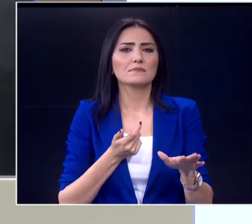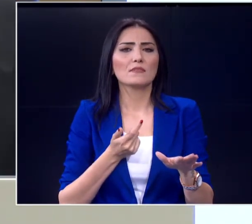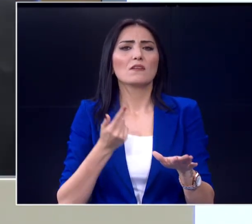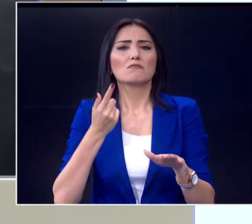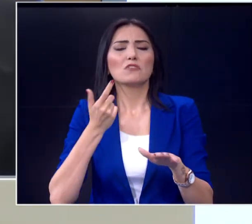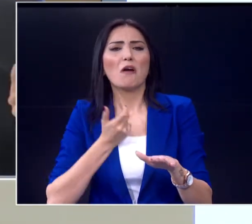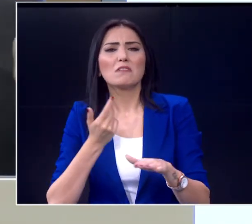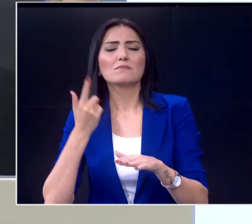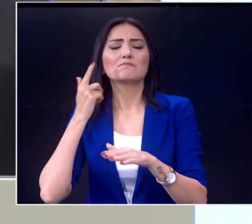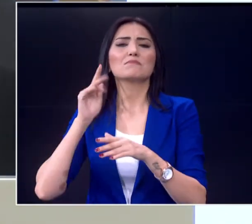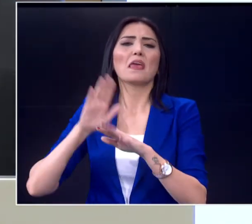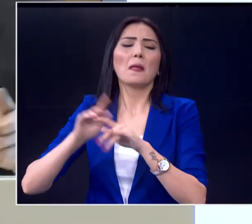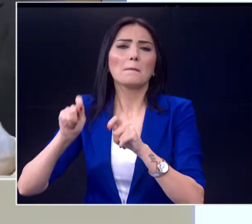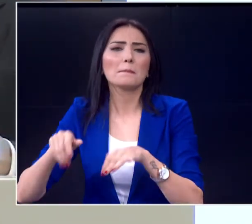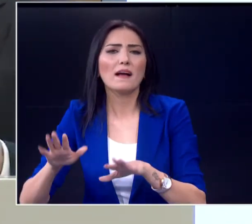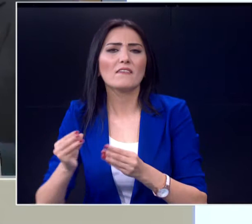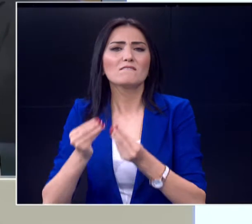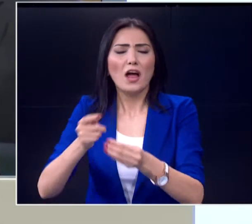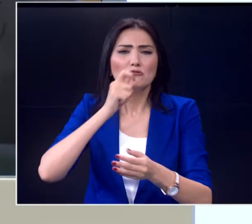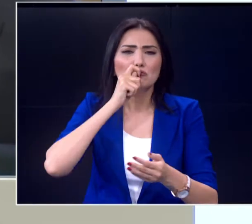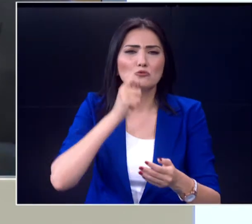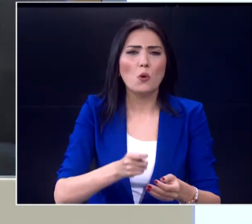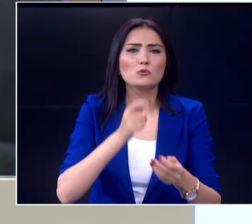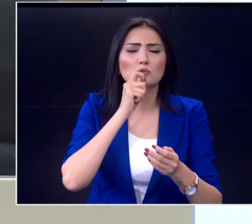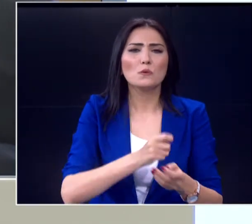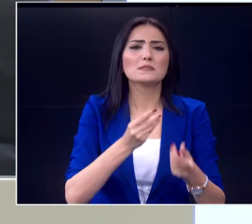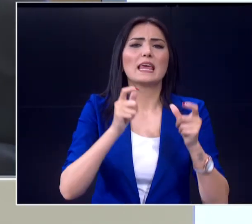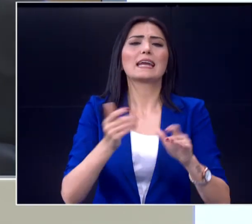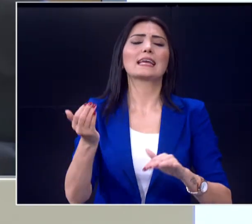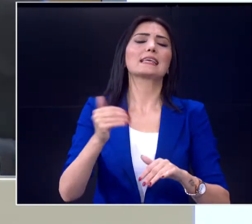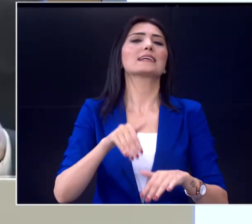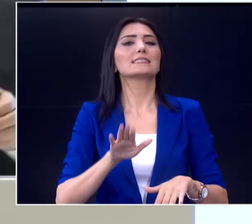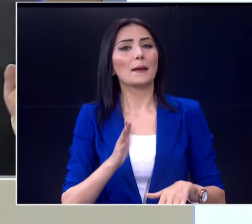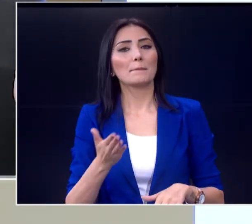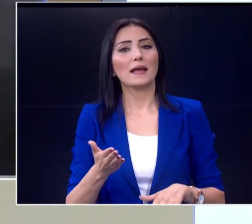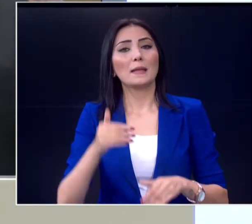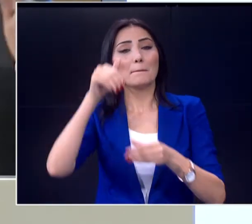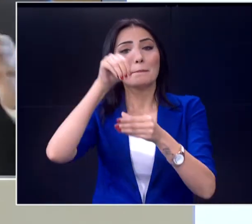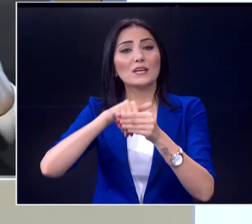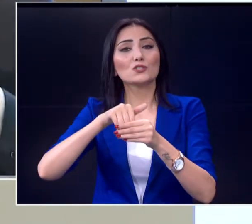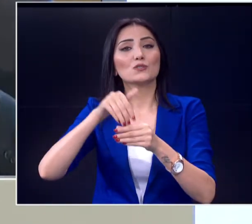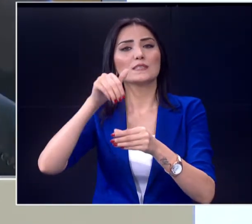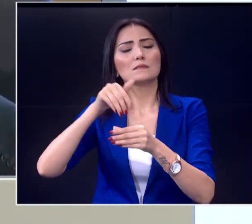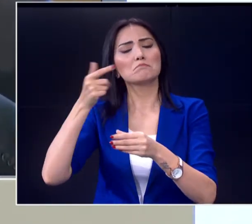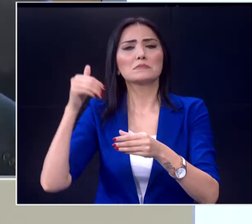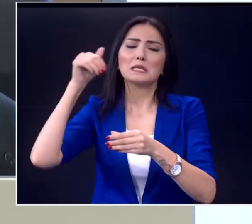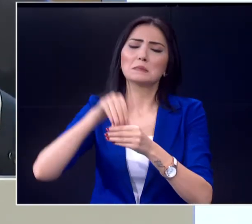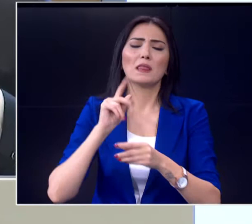riayet etmedi. Verdiği sözleri yerine getiremedi. Meclis seçim kararı